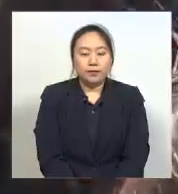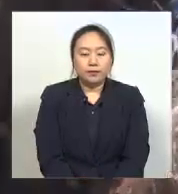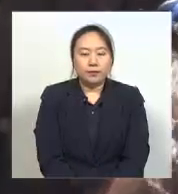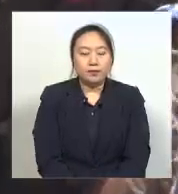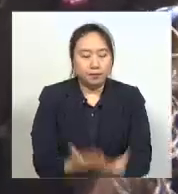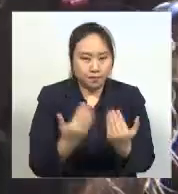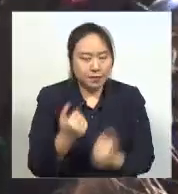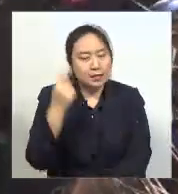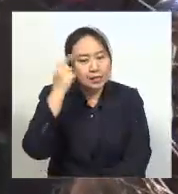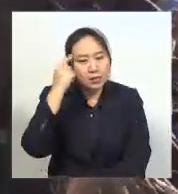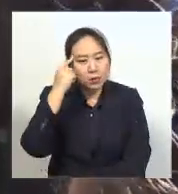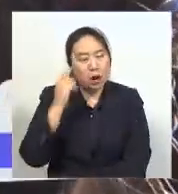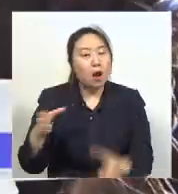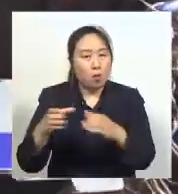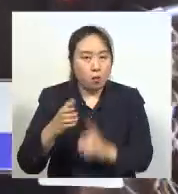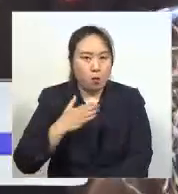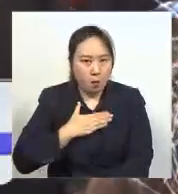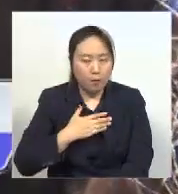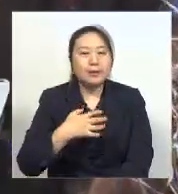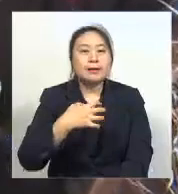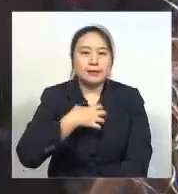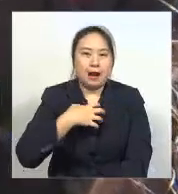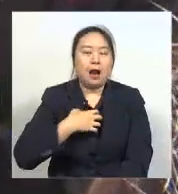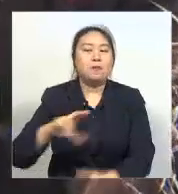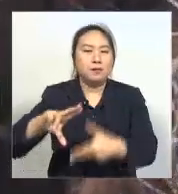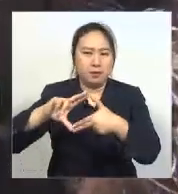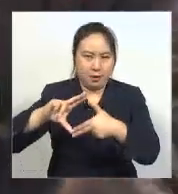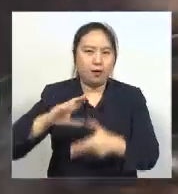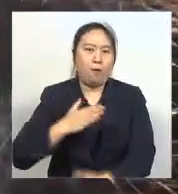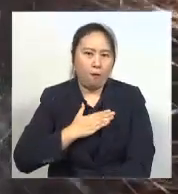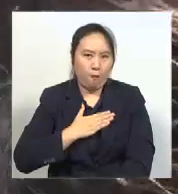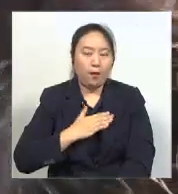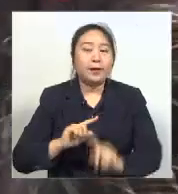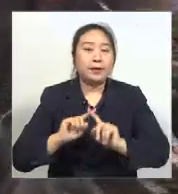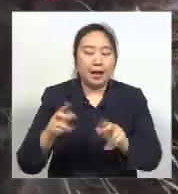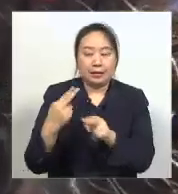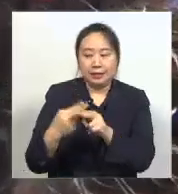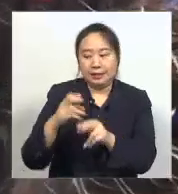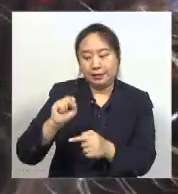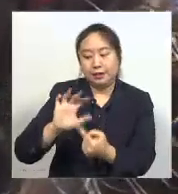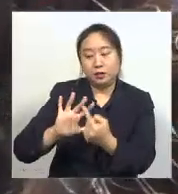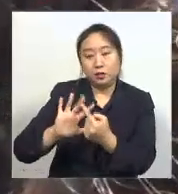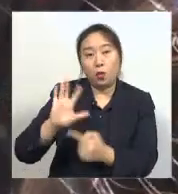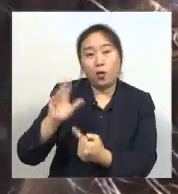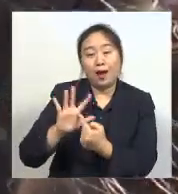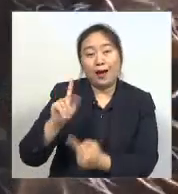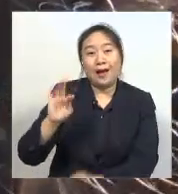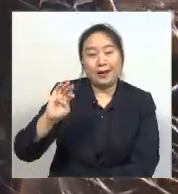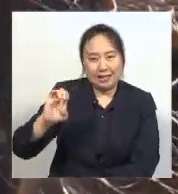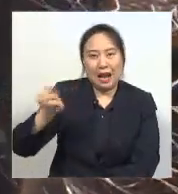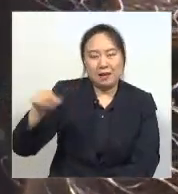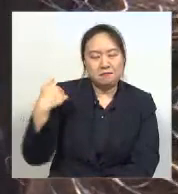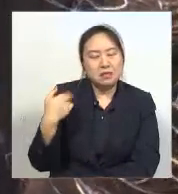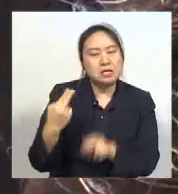ในแนวทางเนี่ยคิดว่าพรรคก็อยากให้เป็นคนของพลังประชารัฐนะครับเพียงแต่ว่าท่านสุชาติก็เป็นคนหนึ่งที่มีการพูดถึงนะครับแต่อาจจะมี